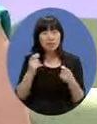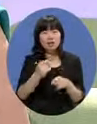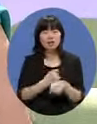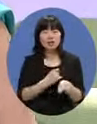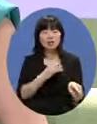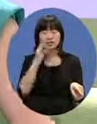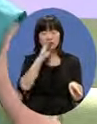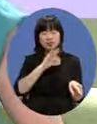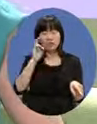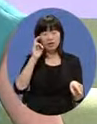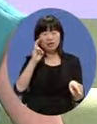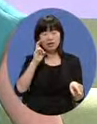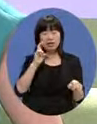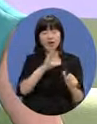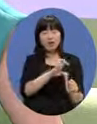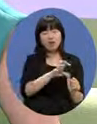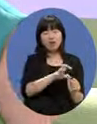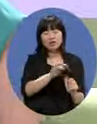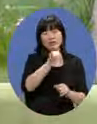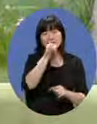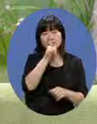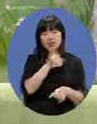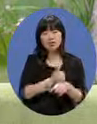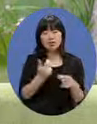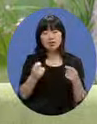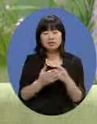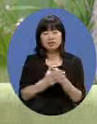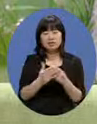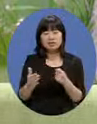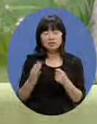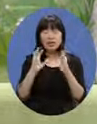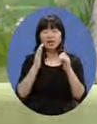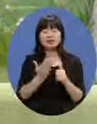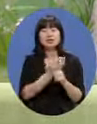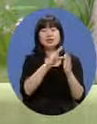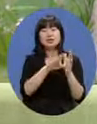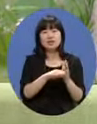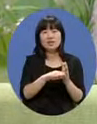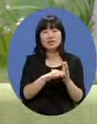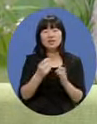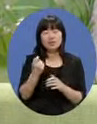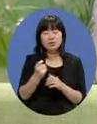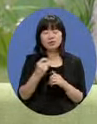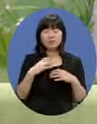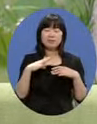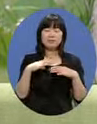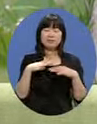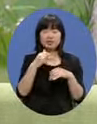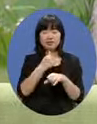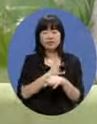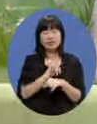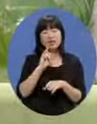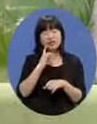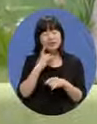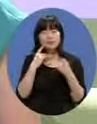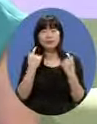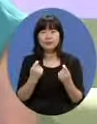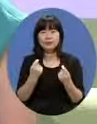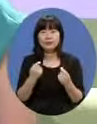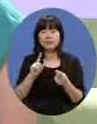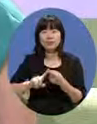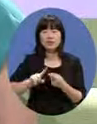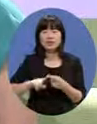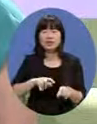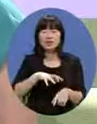거는 나쁜 거야 하고 확 억압을 하게 돼요. 그래서 아이를 키울 때도 우리 아이가 조금 잘난 척을 하거나 예쁜 척을 하면